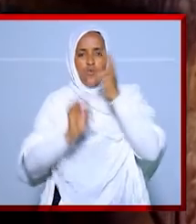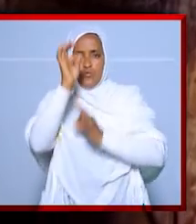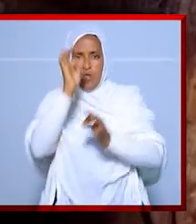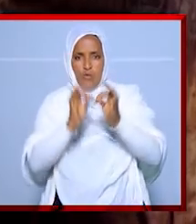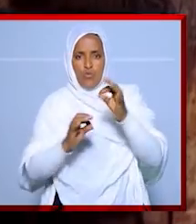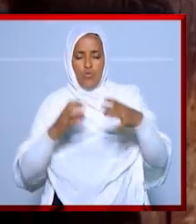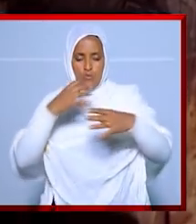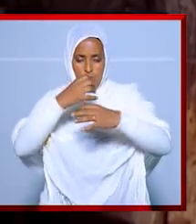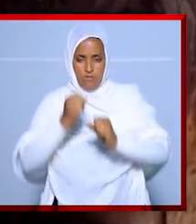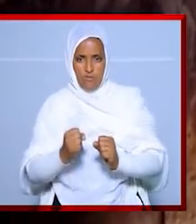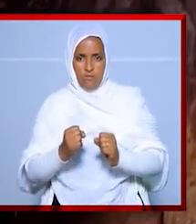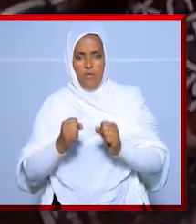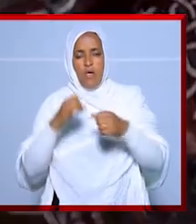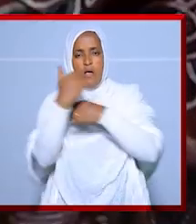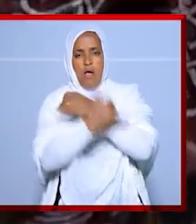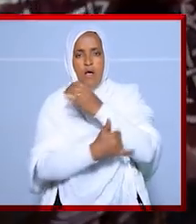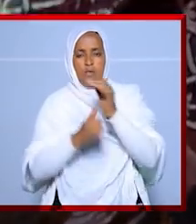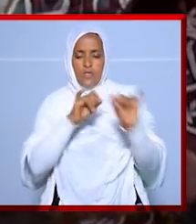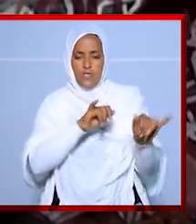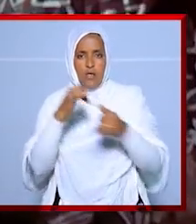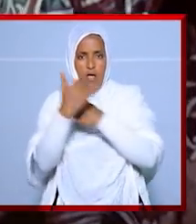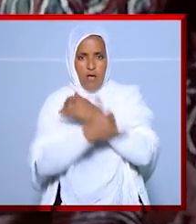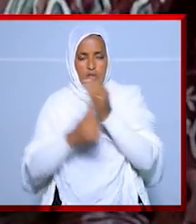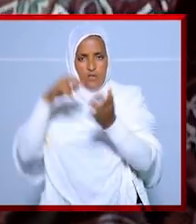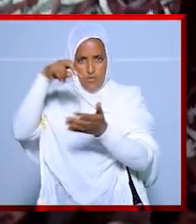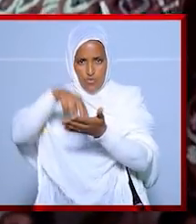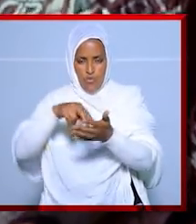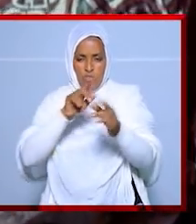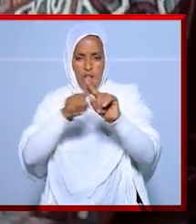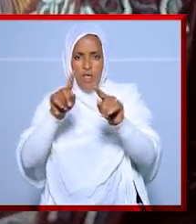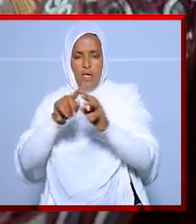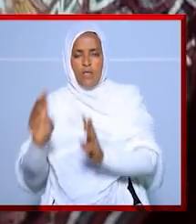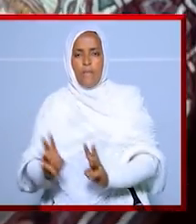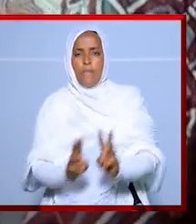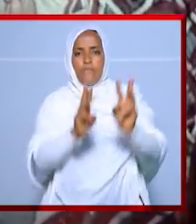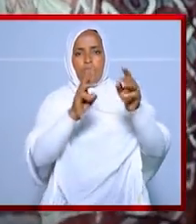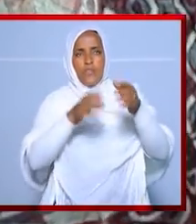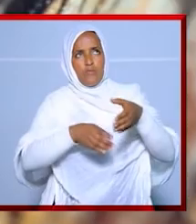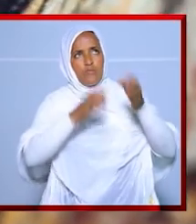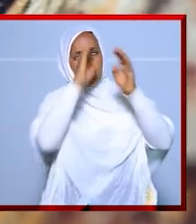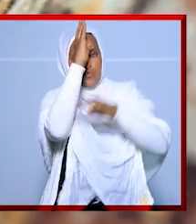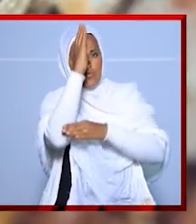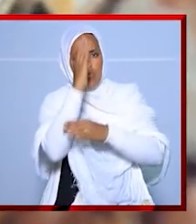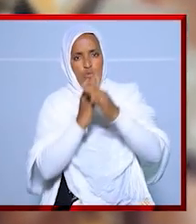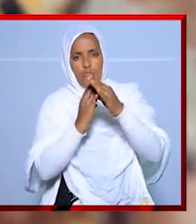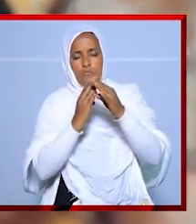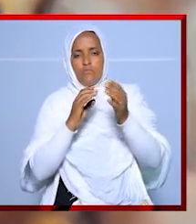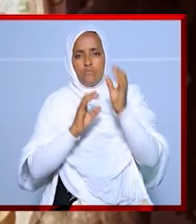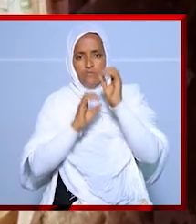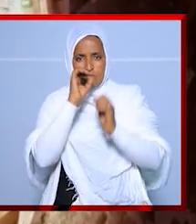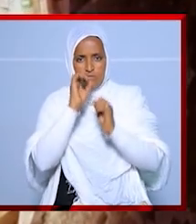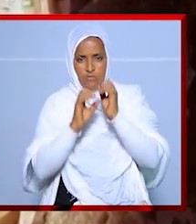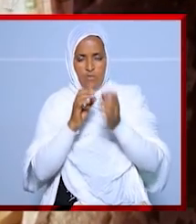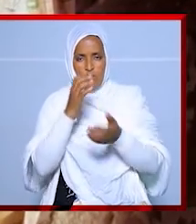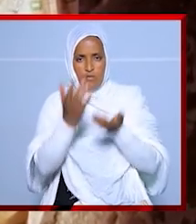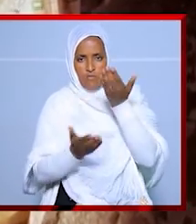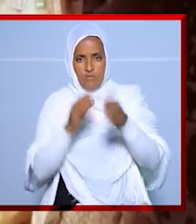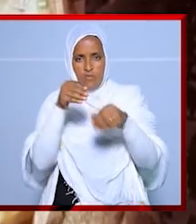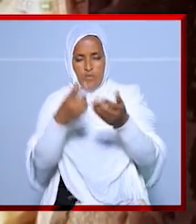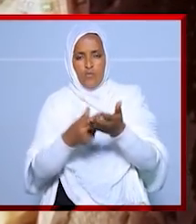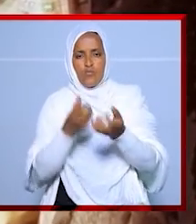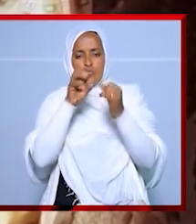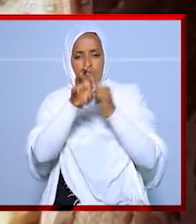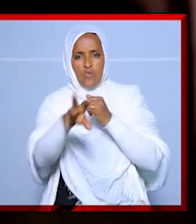የጀመረው ታሪኳ ተጠናክሮ ሀገር እንደ ሀገር እንድትቆም በተለያየ መንገድ ምሰሶ ሆና ማገልገሏን